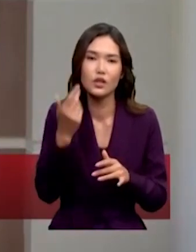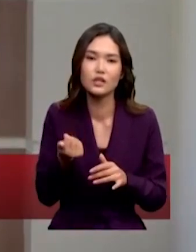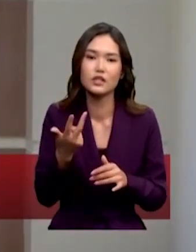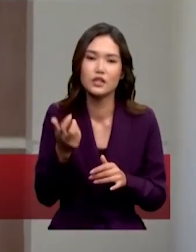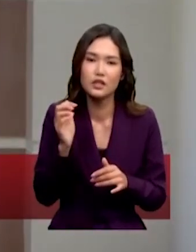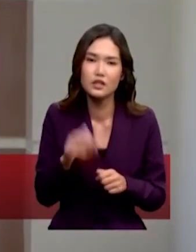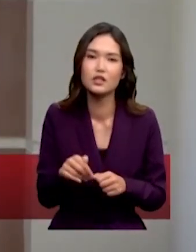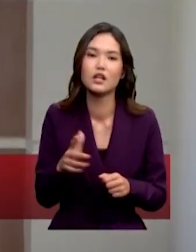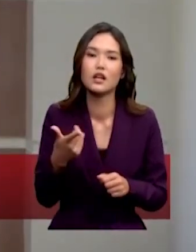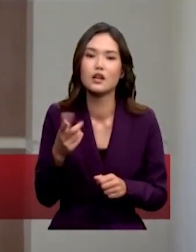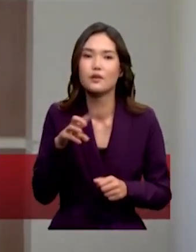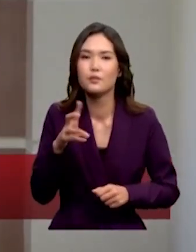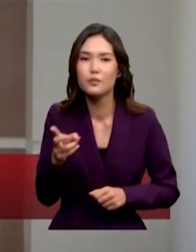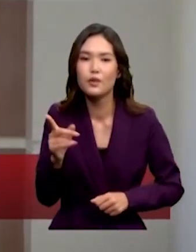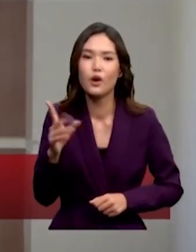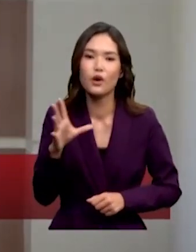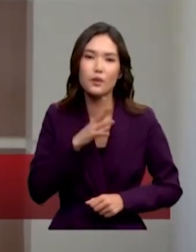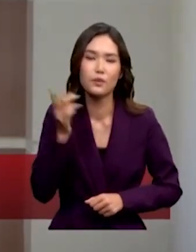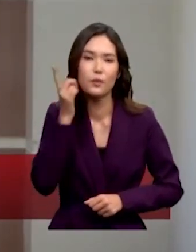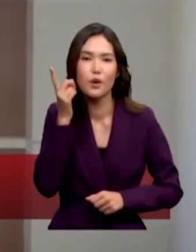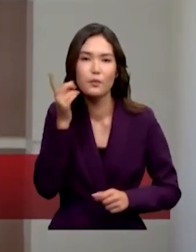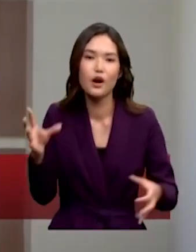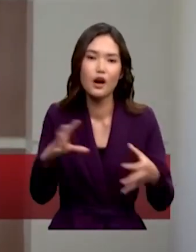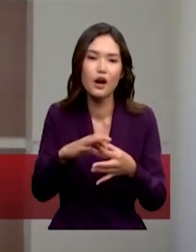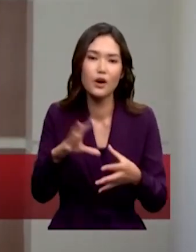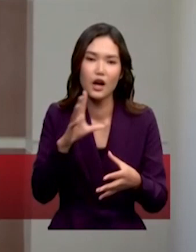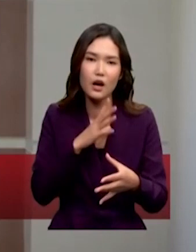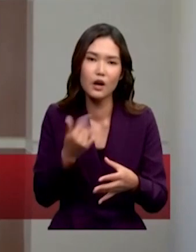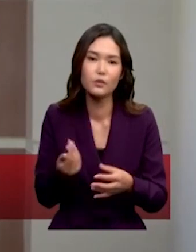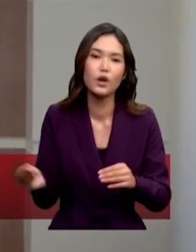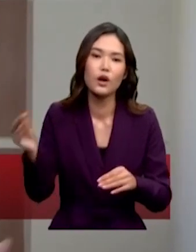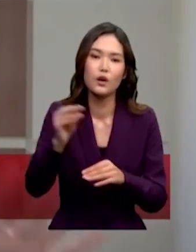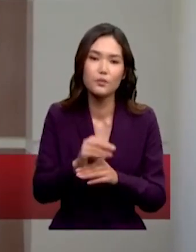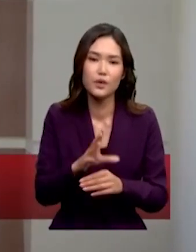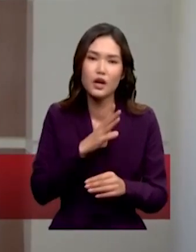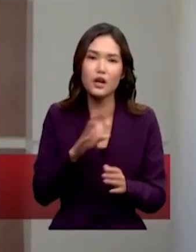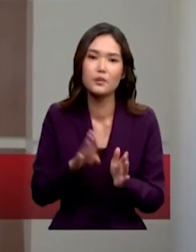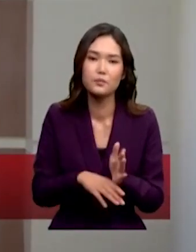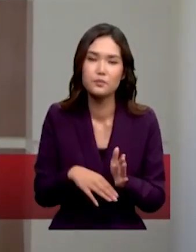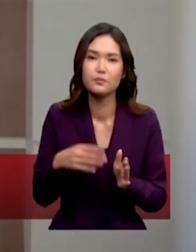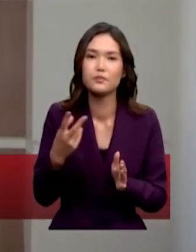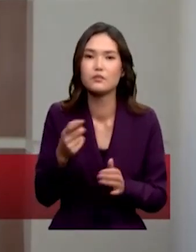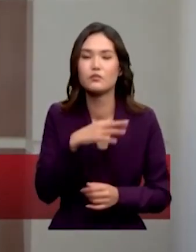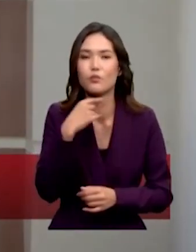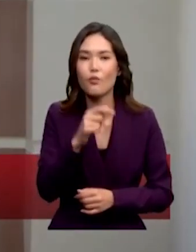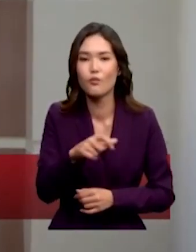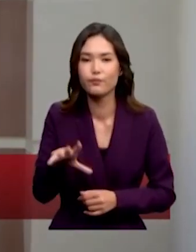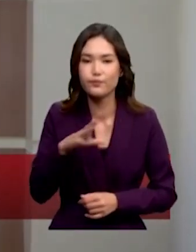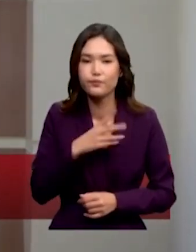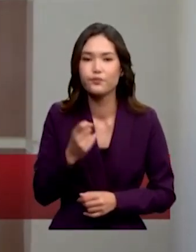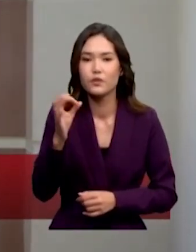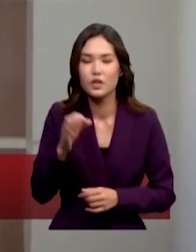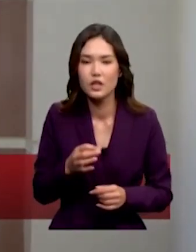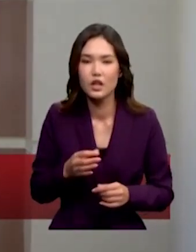350 жалоб из-за увеличения цены мобильной связи и подключения дополнительных услуг без согласия клиента. И еще 100 претензий